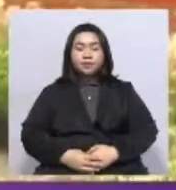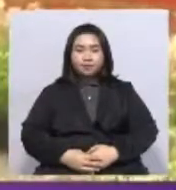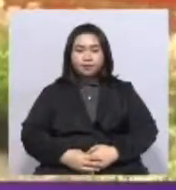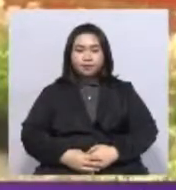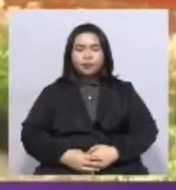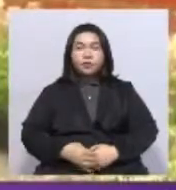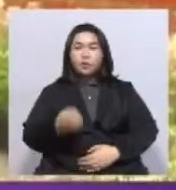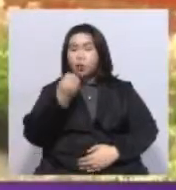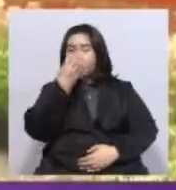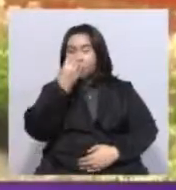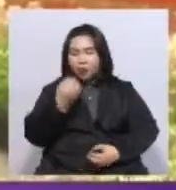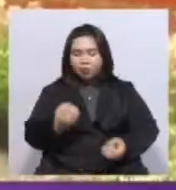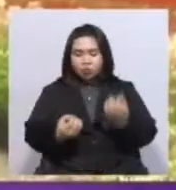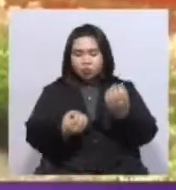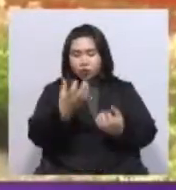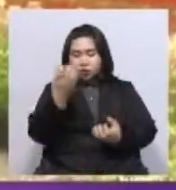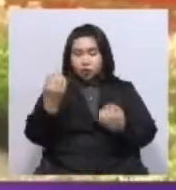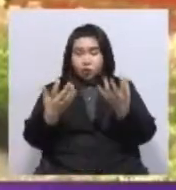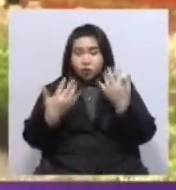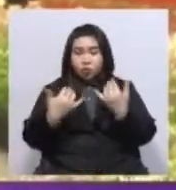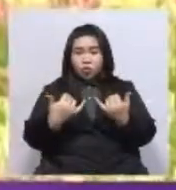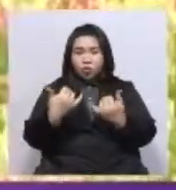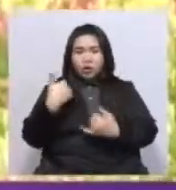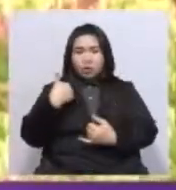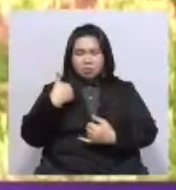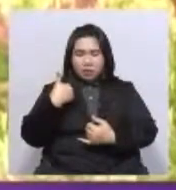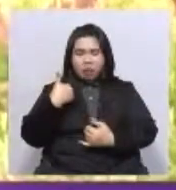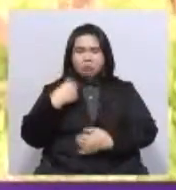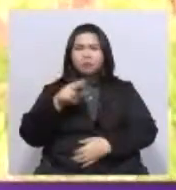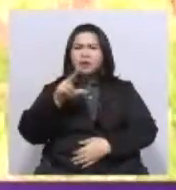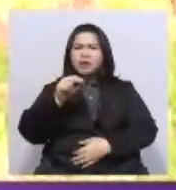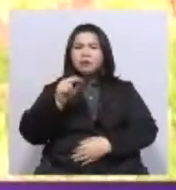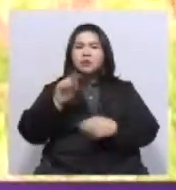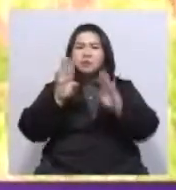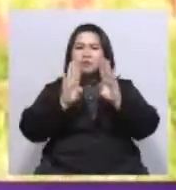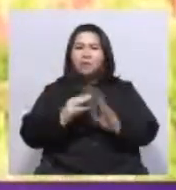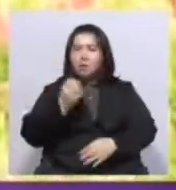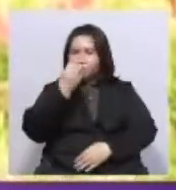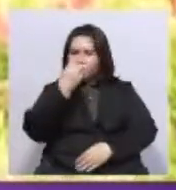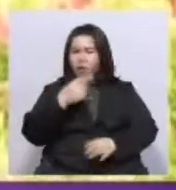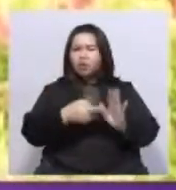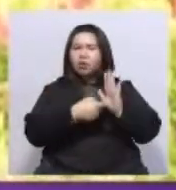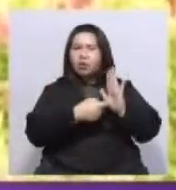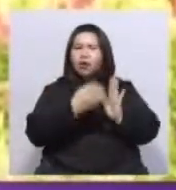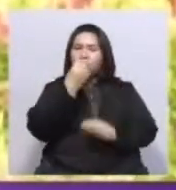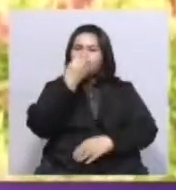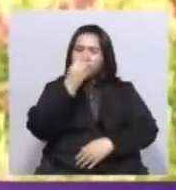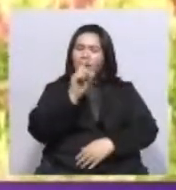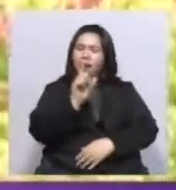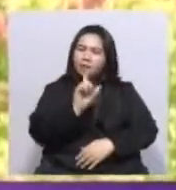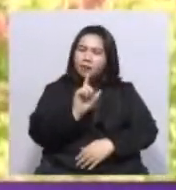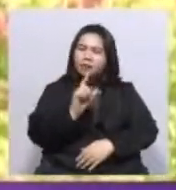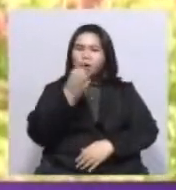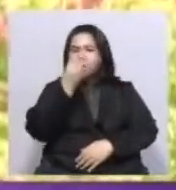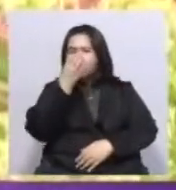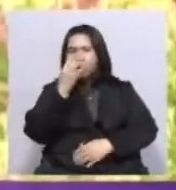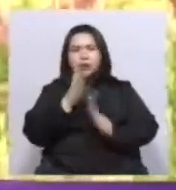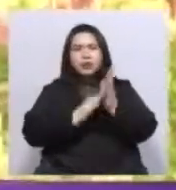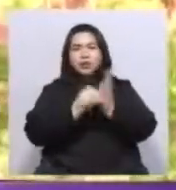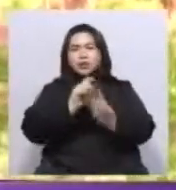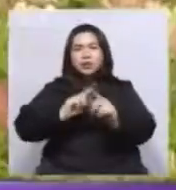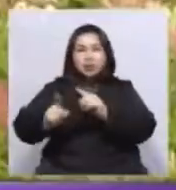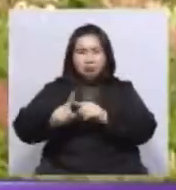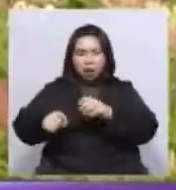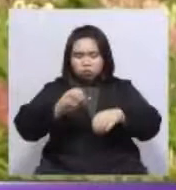สวนดอกไม้เมืองหนาวที่จัดขึ้นครั้งนี้นะคะมีทั้งหมดกว่า30ชนิดค่ะเช่นดอกดาวเรืองบานชื่นหนูดาวกระจายรวมกว่